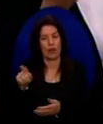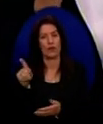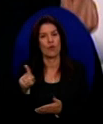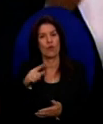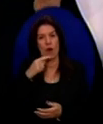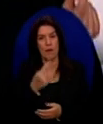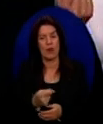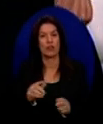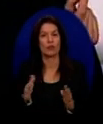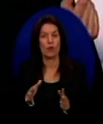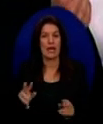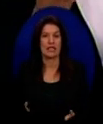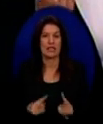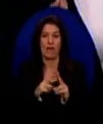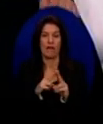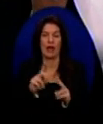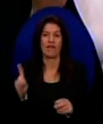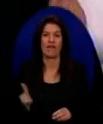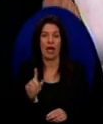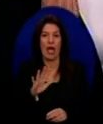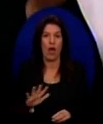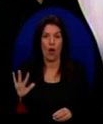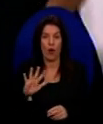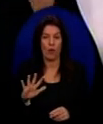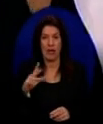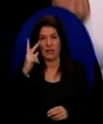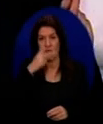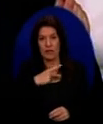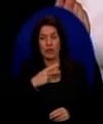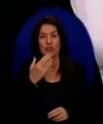שאולי צרפת ואירופה יבינו שישראל